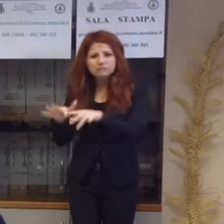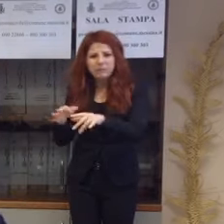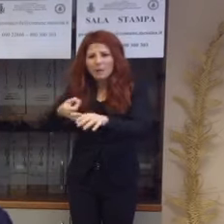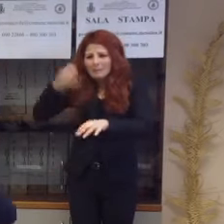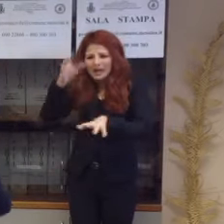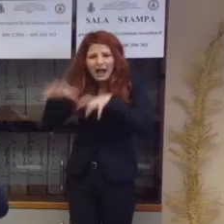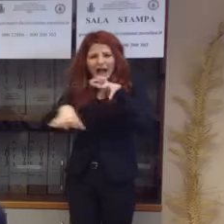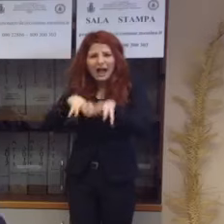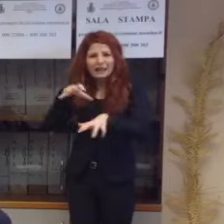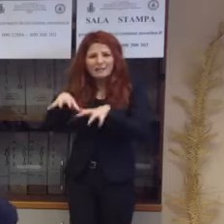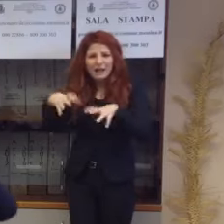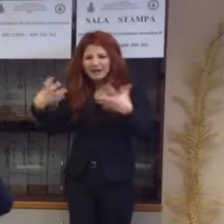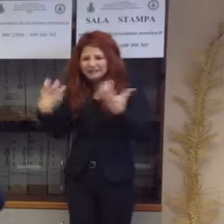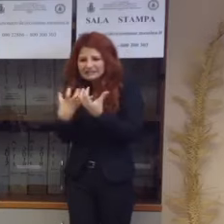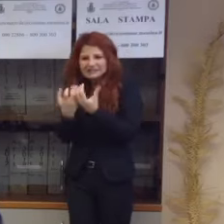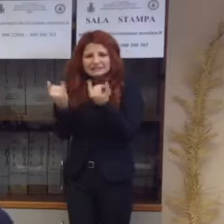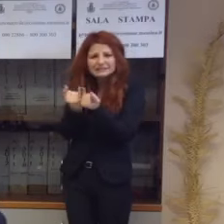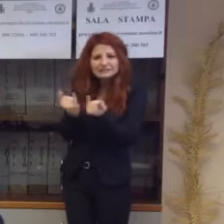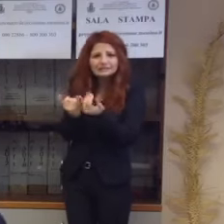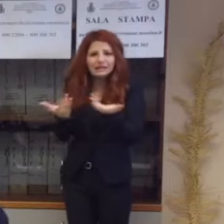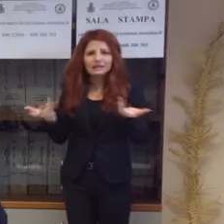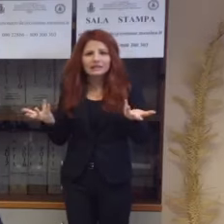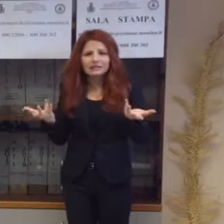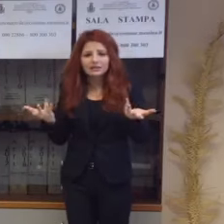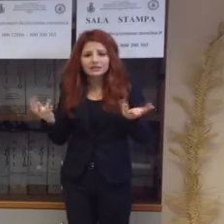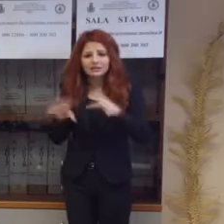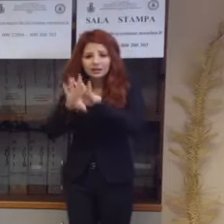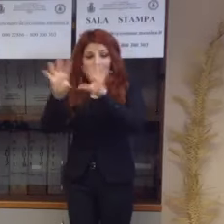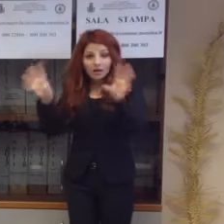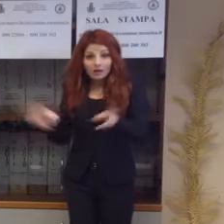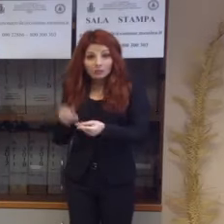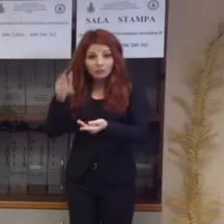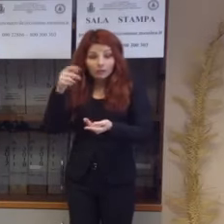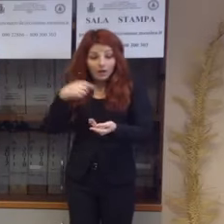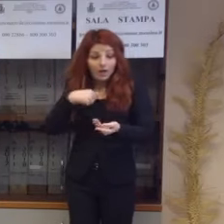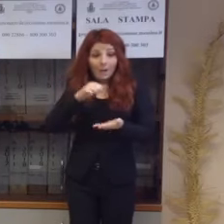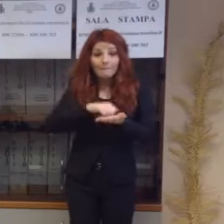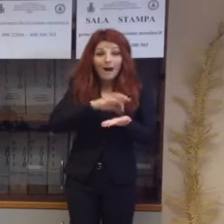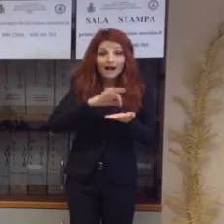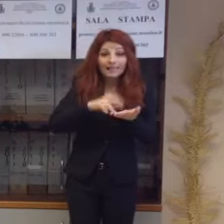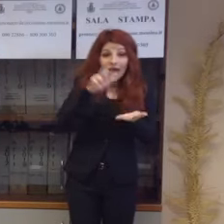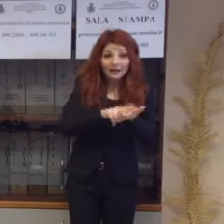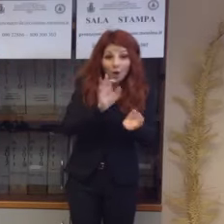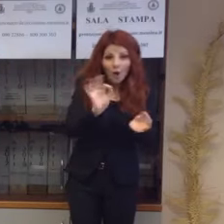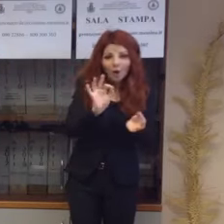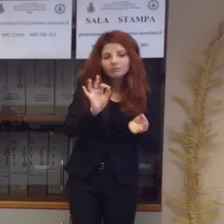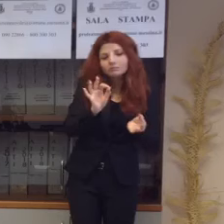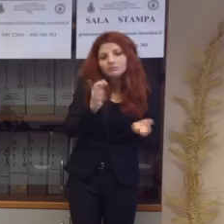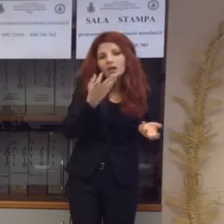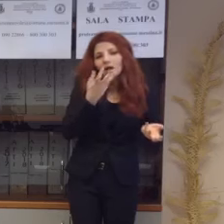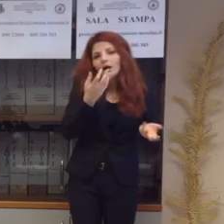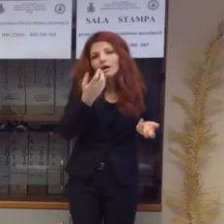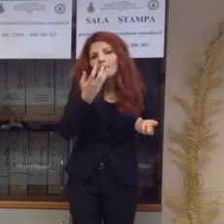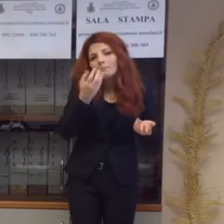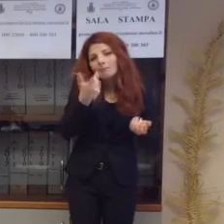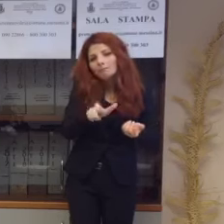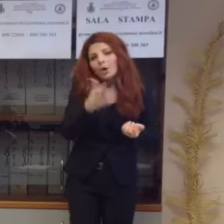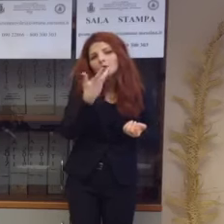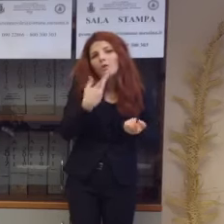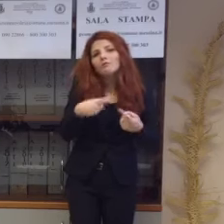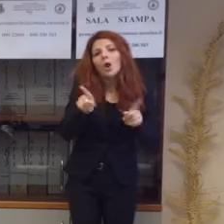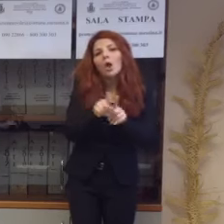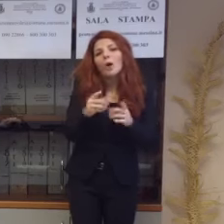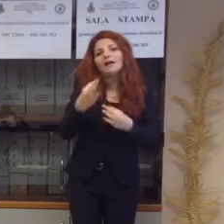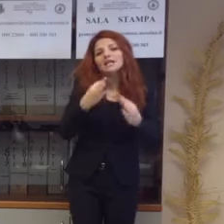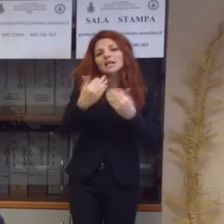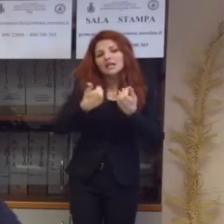si doveva fare il dispetto al sindaco De Luca. Beh, presidente della regione e presidente del consiglio dei ministri, ora che andate d'amore e